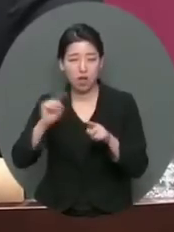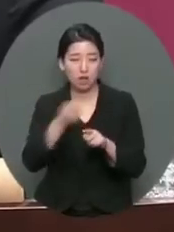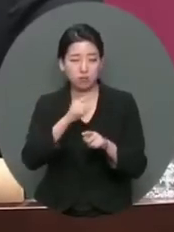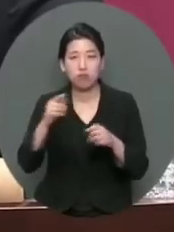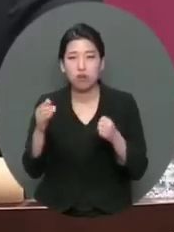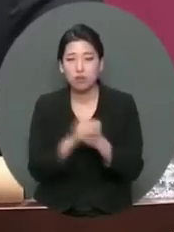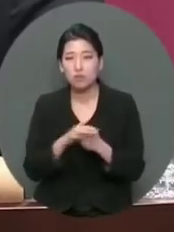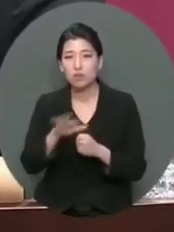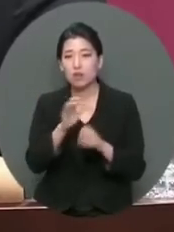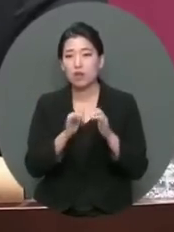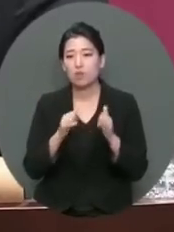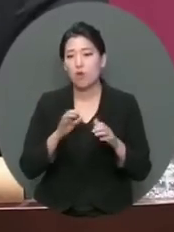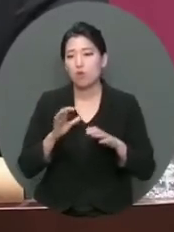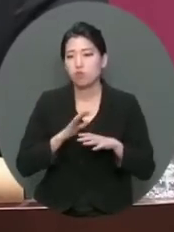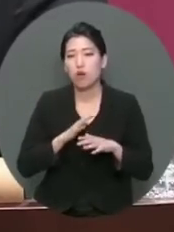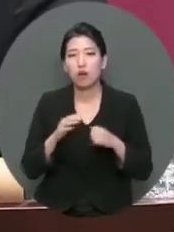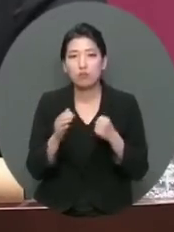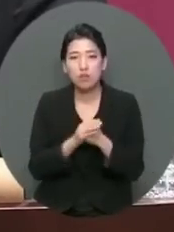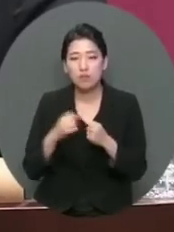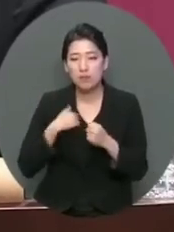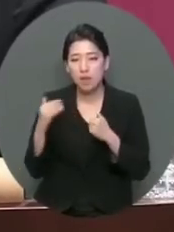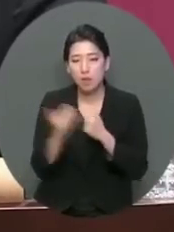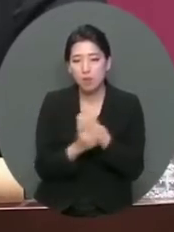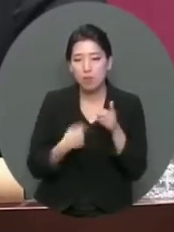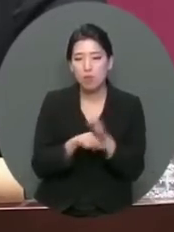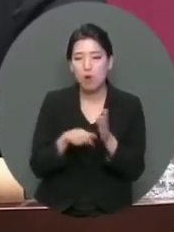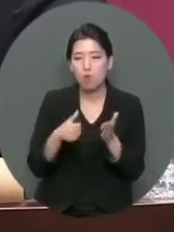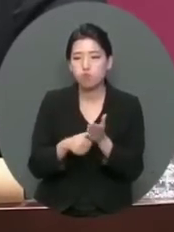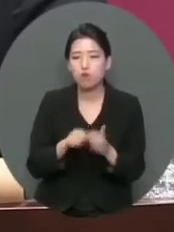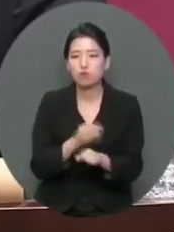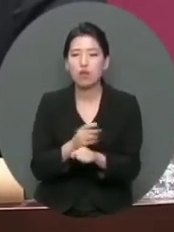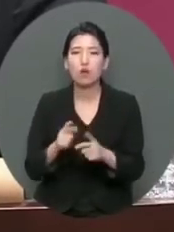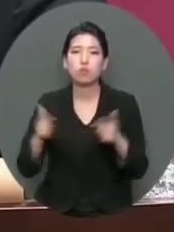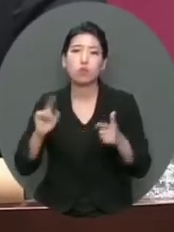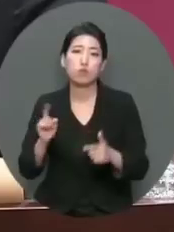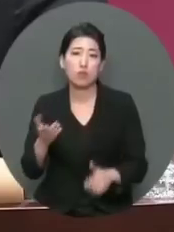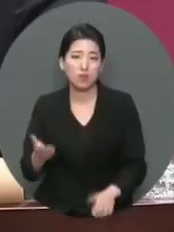치안이 상황이 지금 많이 위협받고 있고 저희 정부